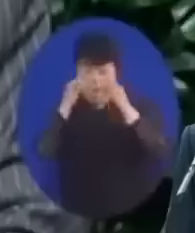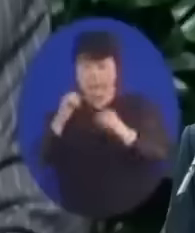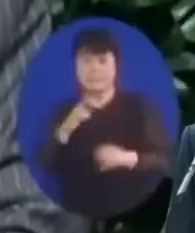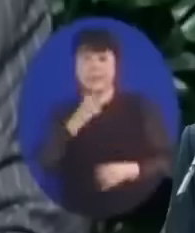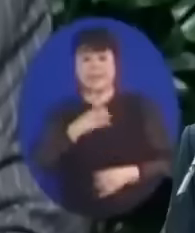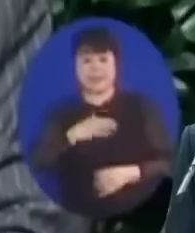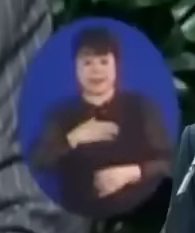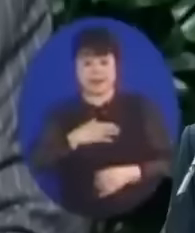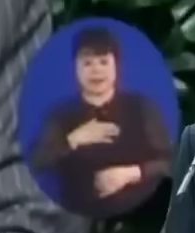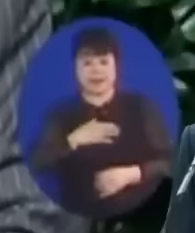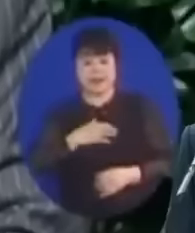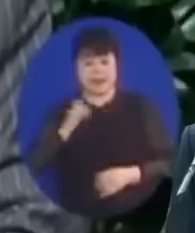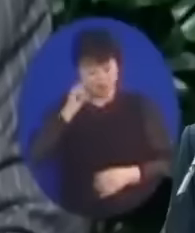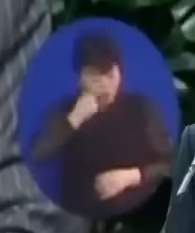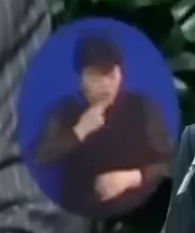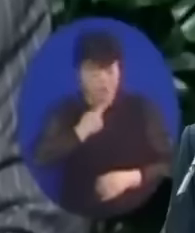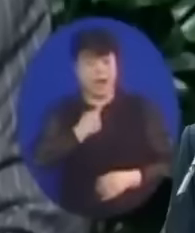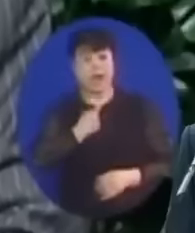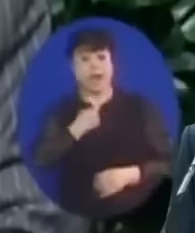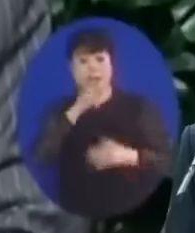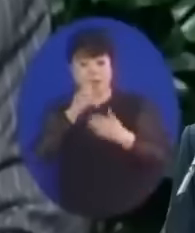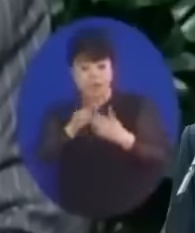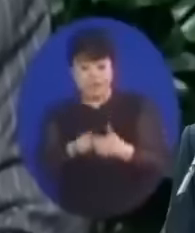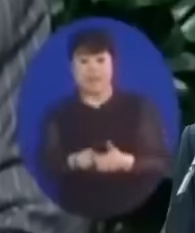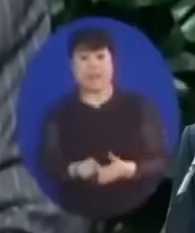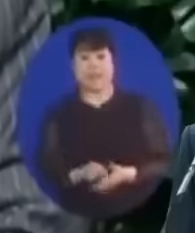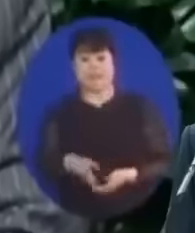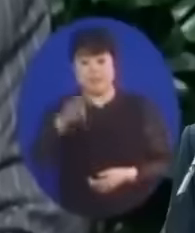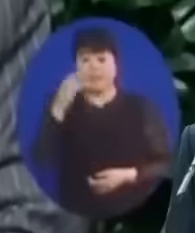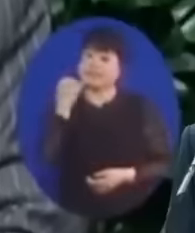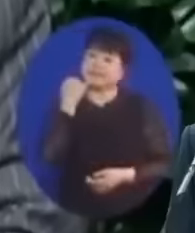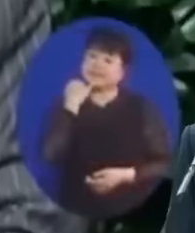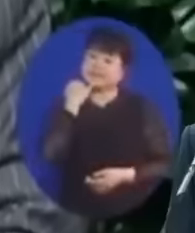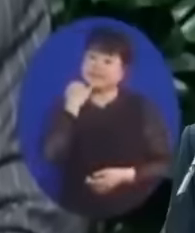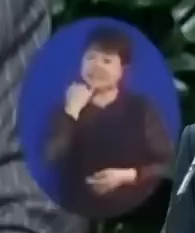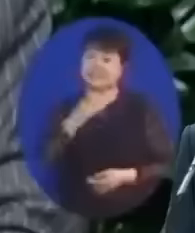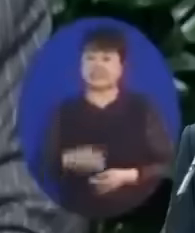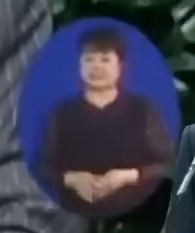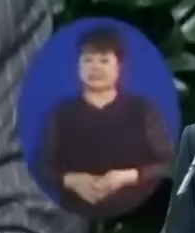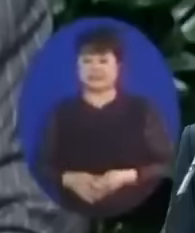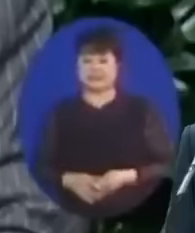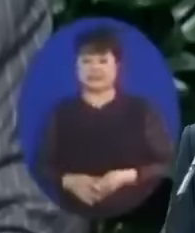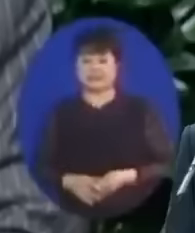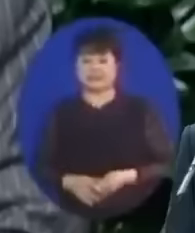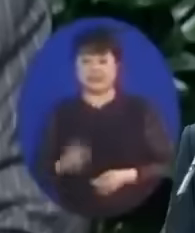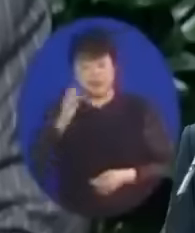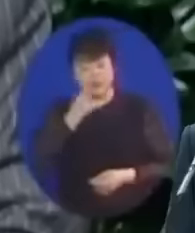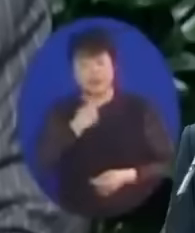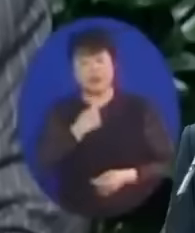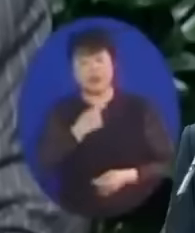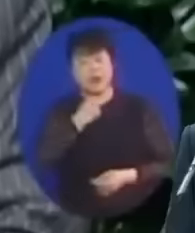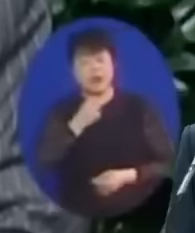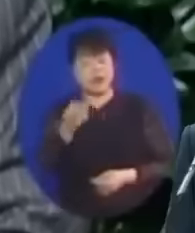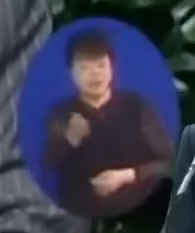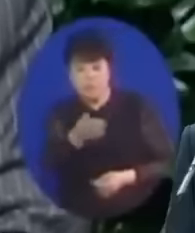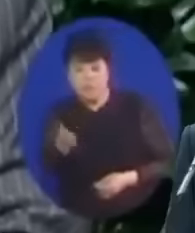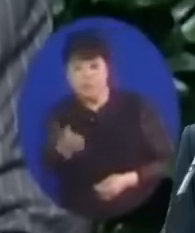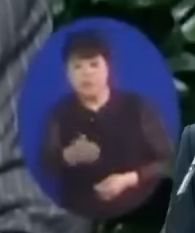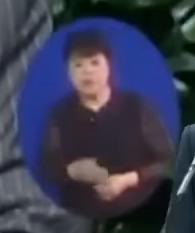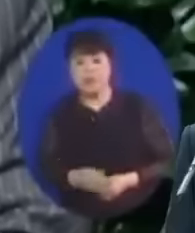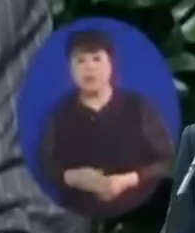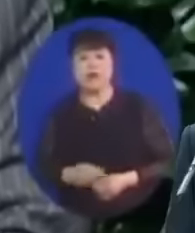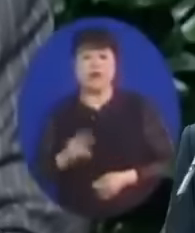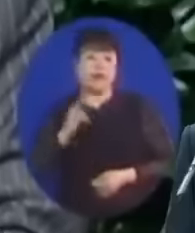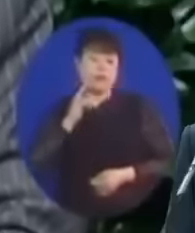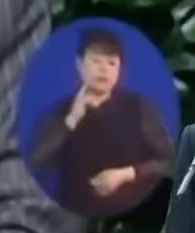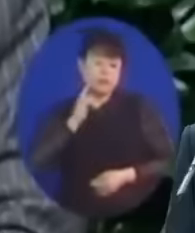압니다. 고난에 대해 설교할 때는 로맨틱하게 하지만 실제로 고난을 원하는 사람은 없습니다.